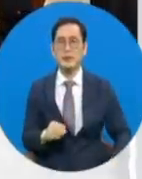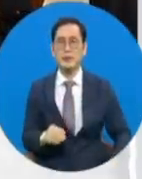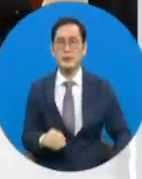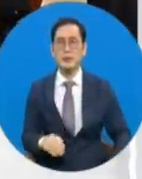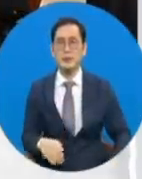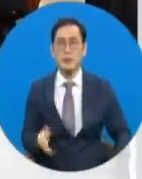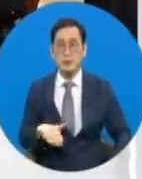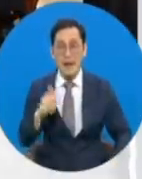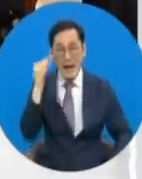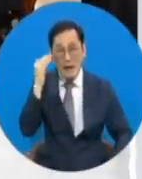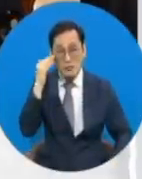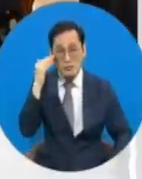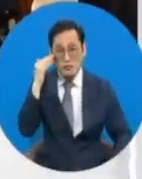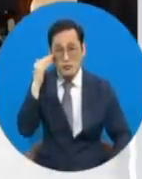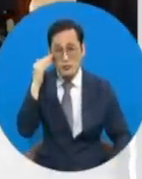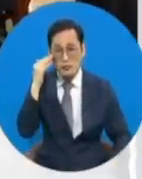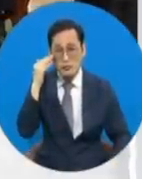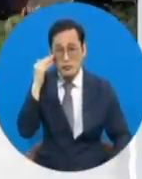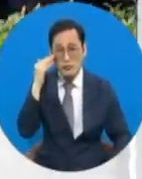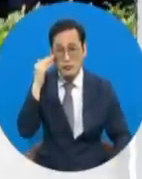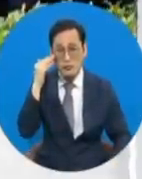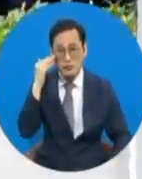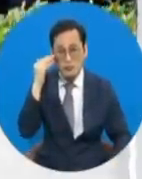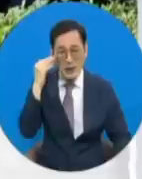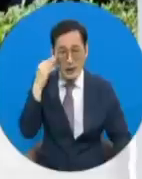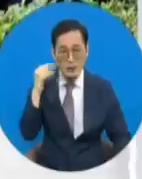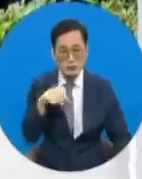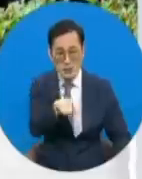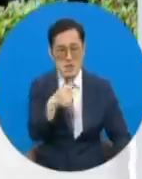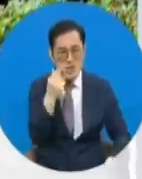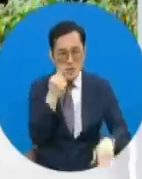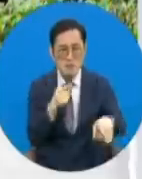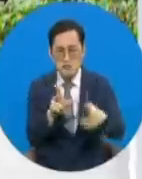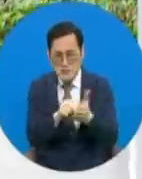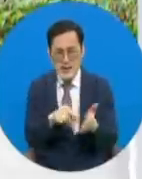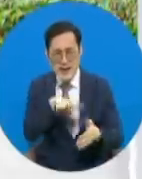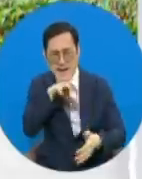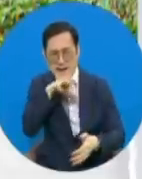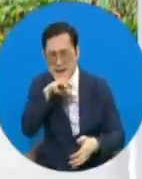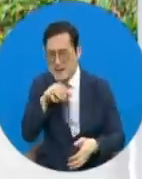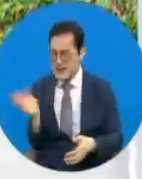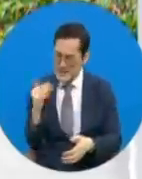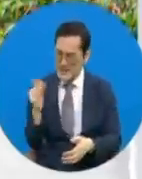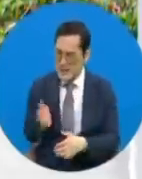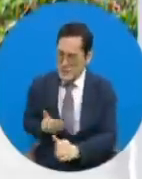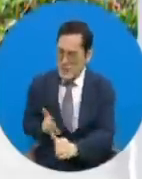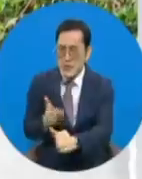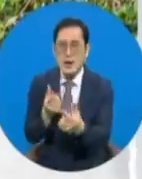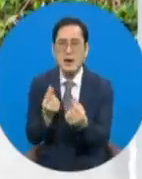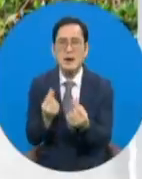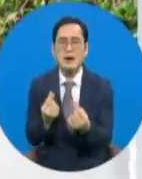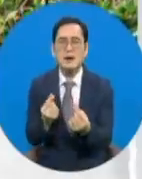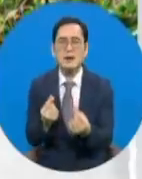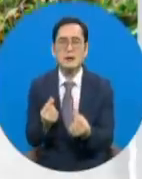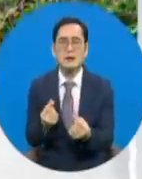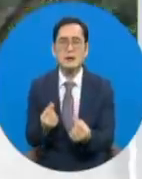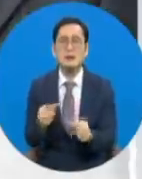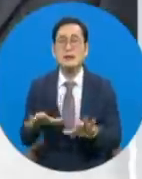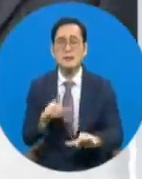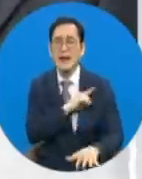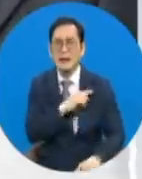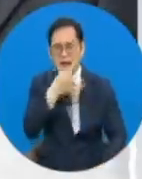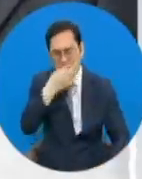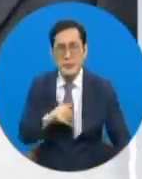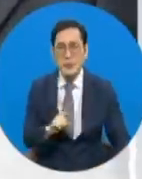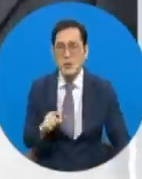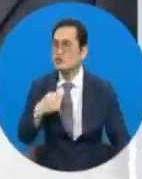큰 고통을 받고 있는 것 중에 하나가 중국의 미세먼지 문제입니다. 이런 일들을 통해서 대한민국 국민들이 받고 있는 침해에 대해서 싱하이밍 대사